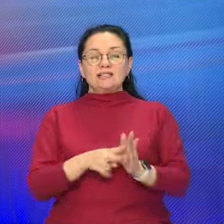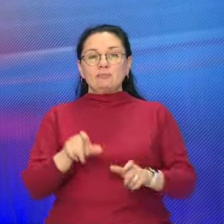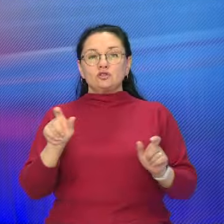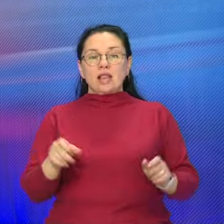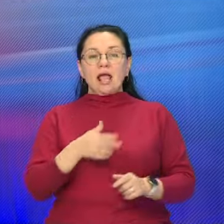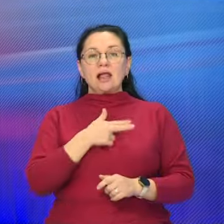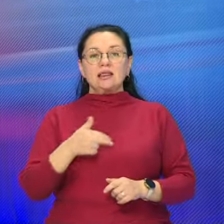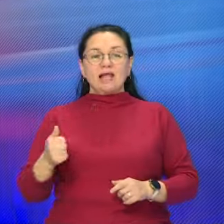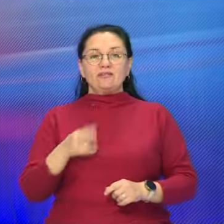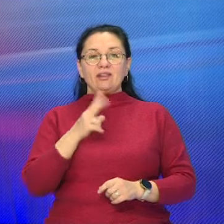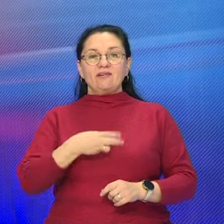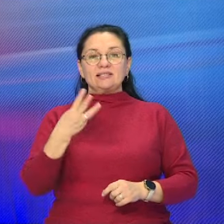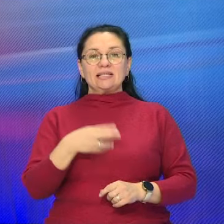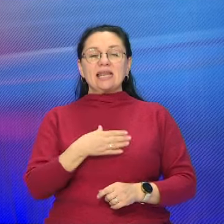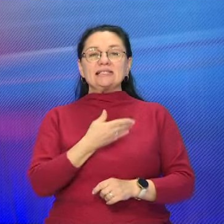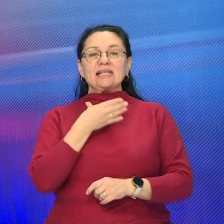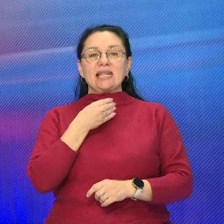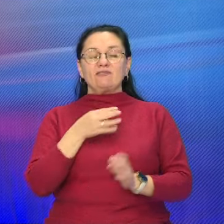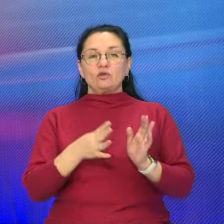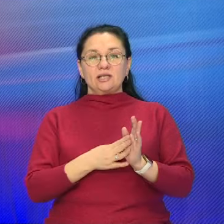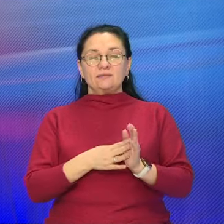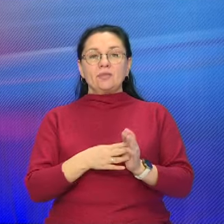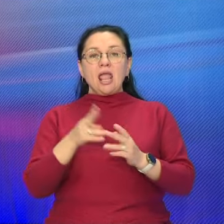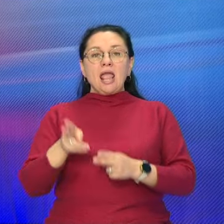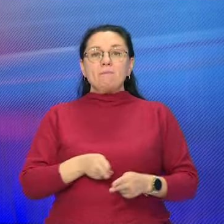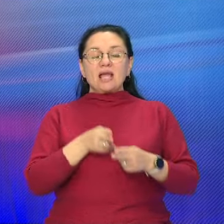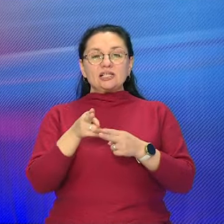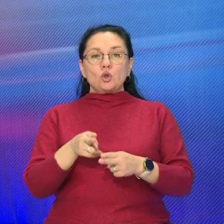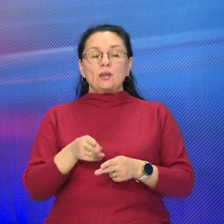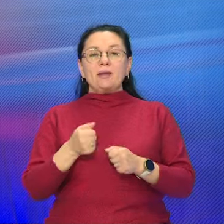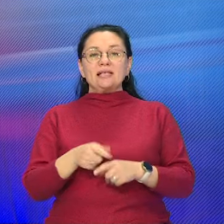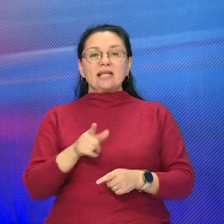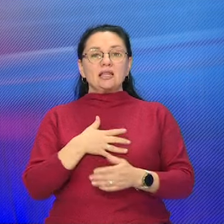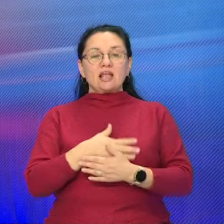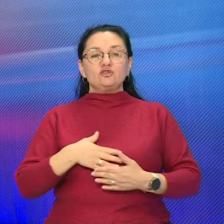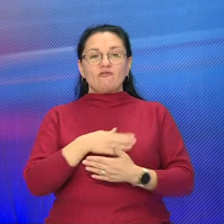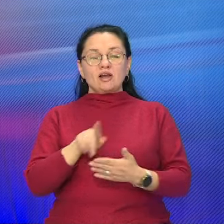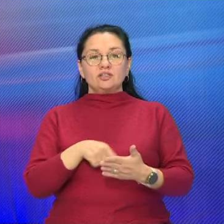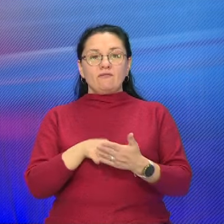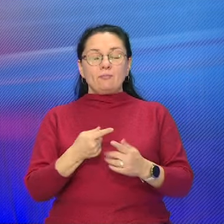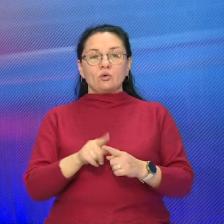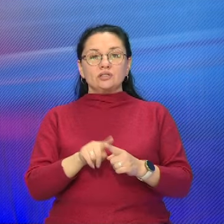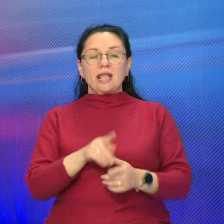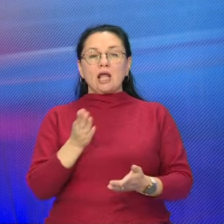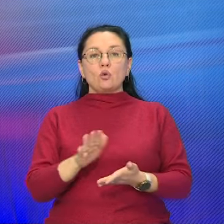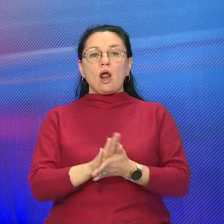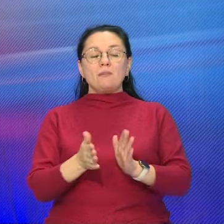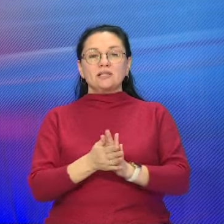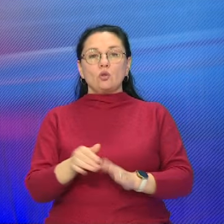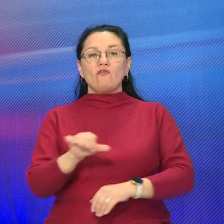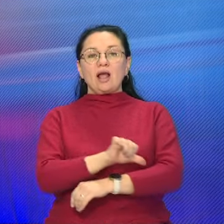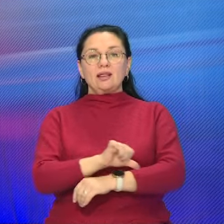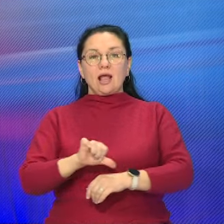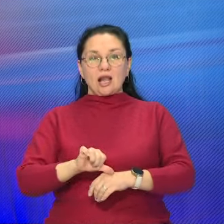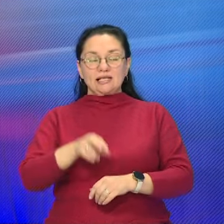23, з Літвой – 9. Миграционная повестка по-прежнему остается актуальной и напрямую зависит от обстановки на государственной